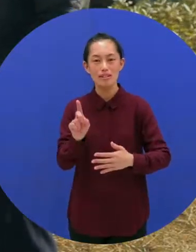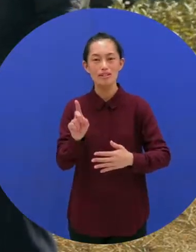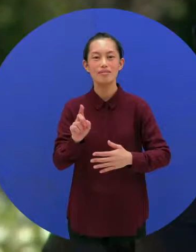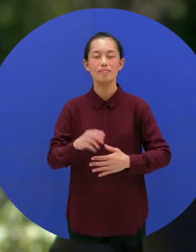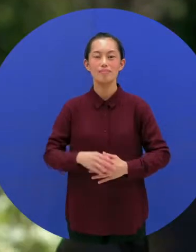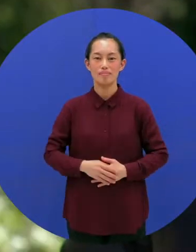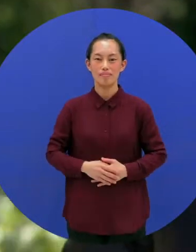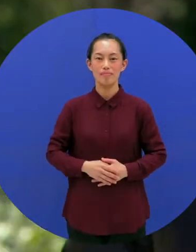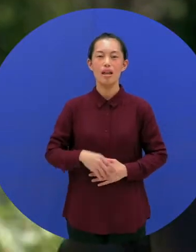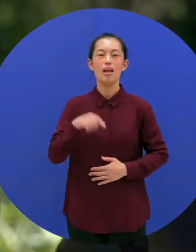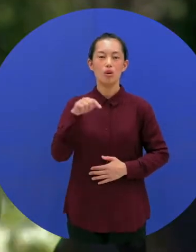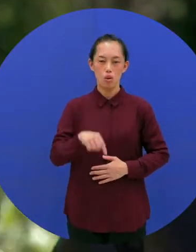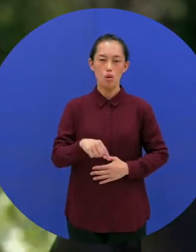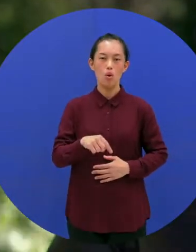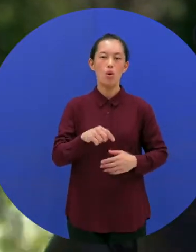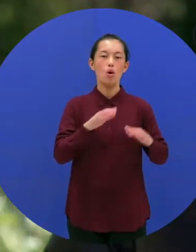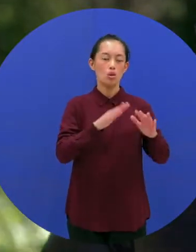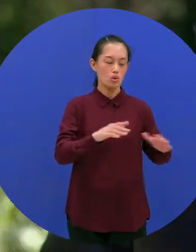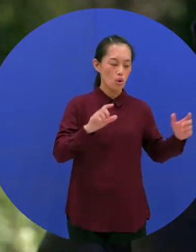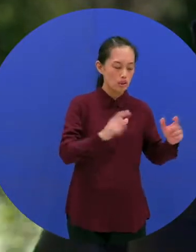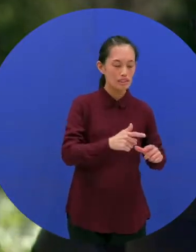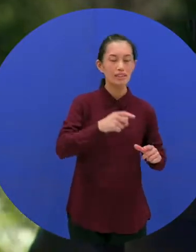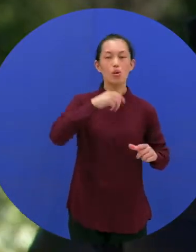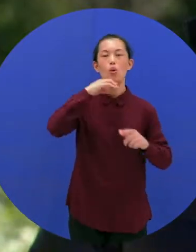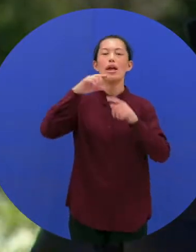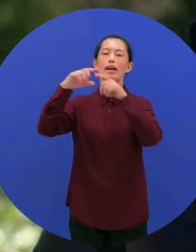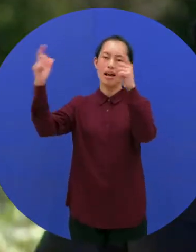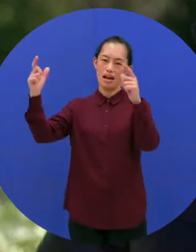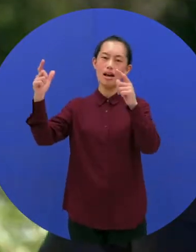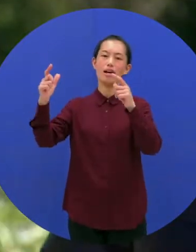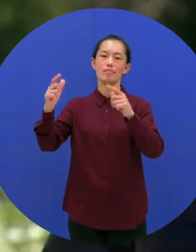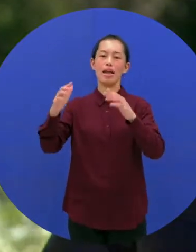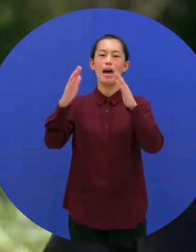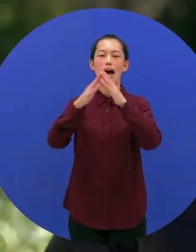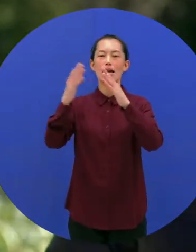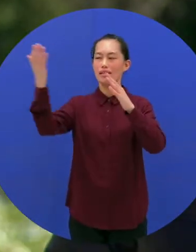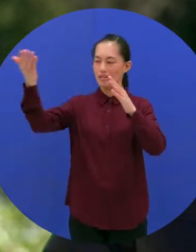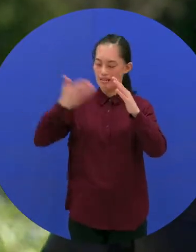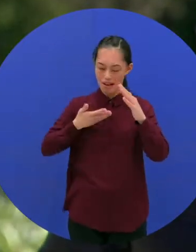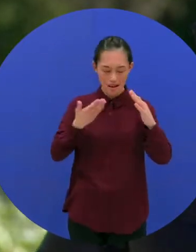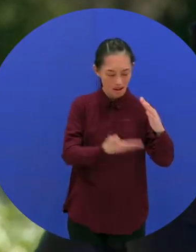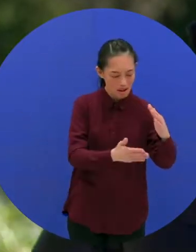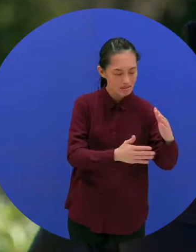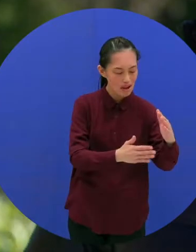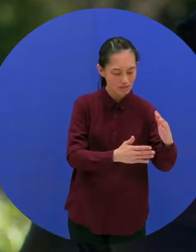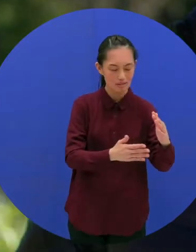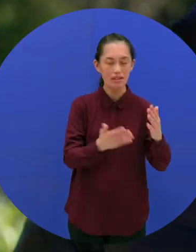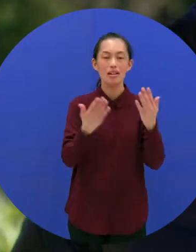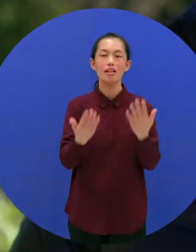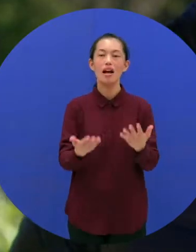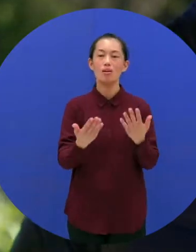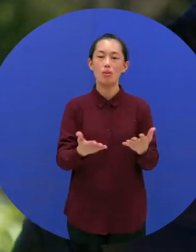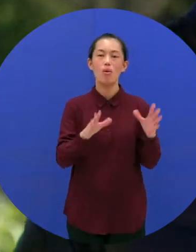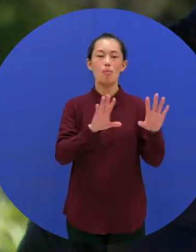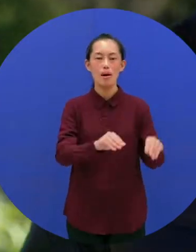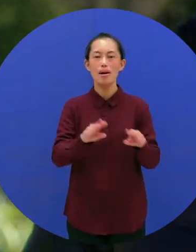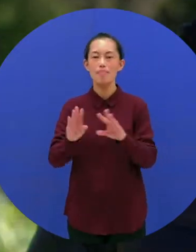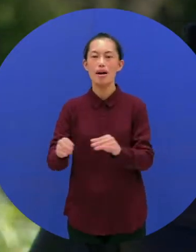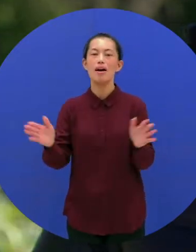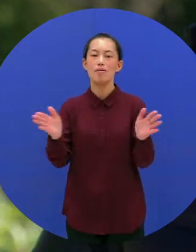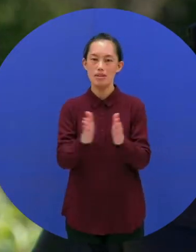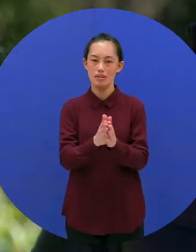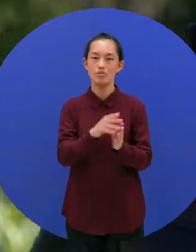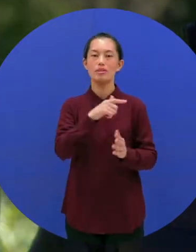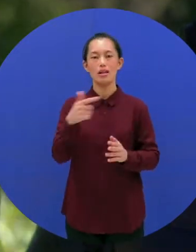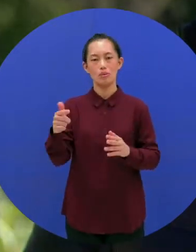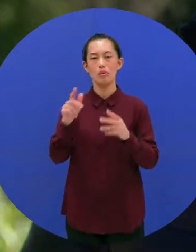か？ 田原ヶ浦半島は少子高齢化に伴う空き家の増加や学校の統廃合など、さまざまな地域の